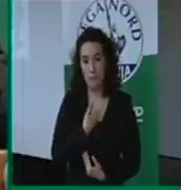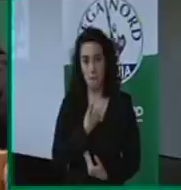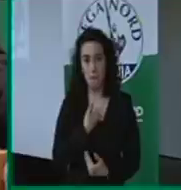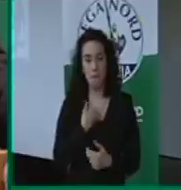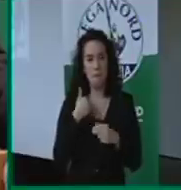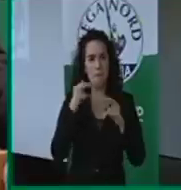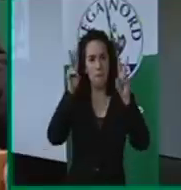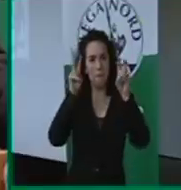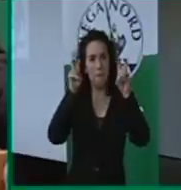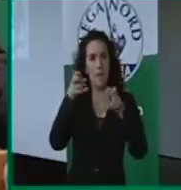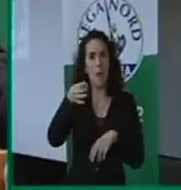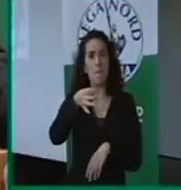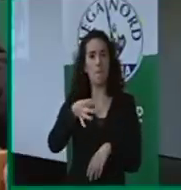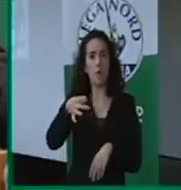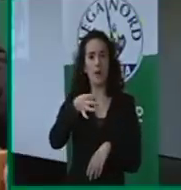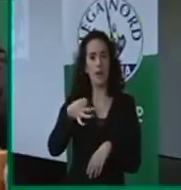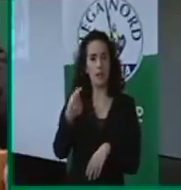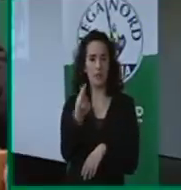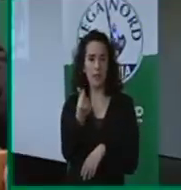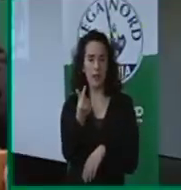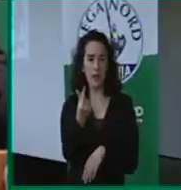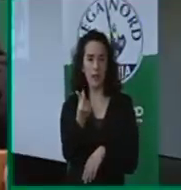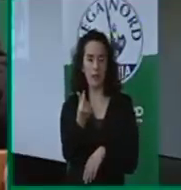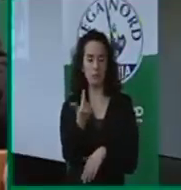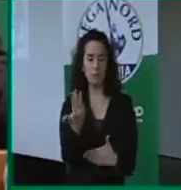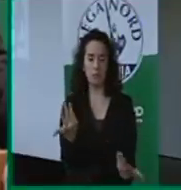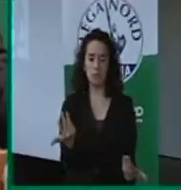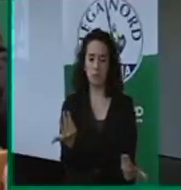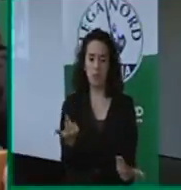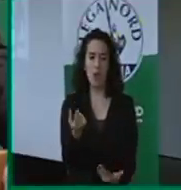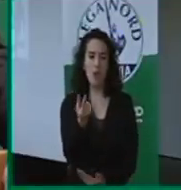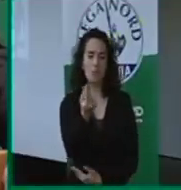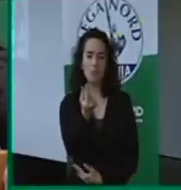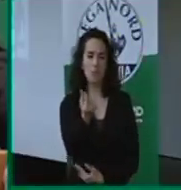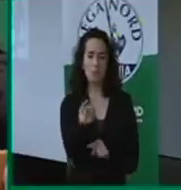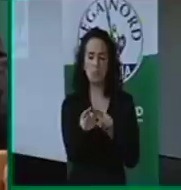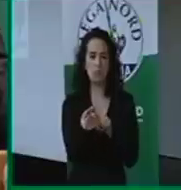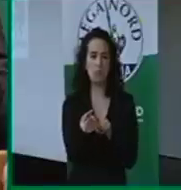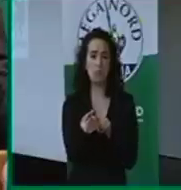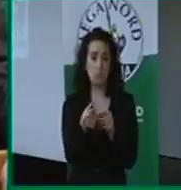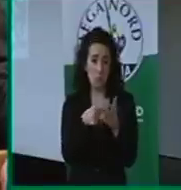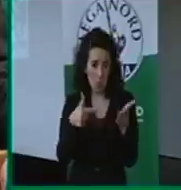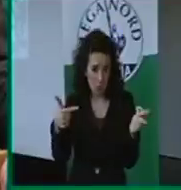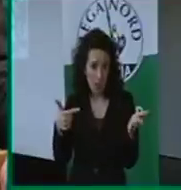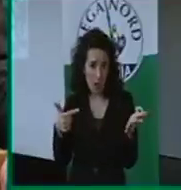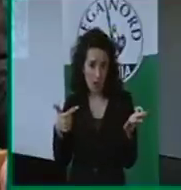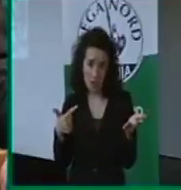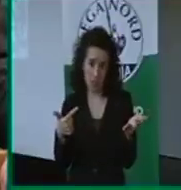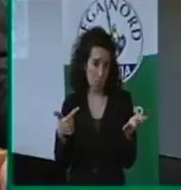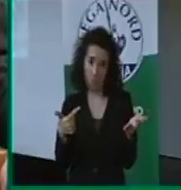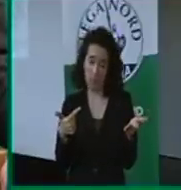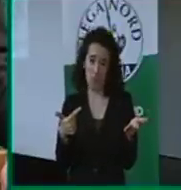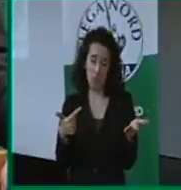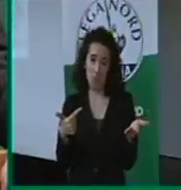parla di moneta uno pensa sempre ma la moneta Cosa vuoi che sia Sarà mica importante